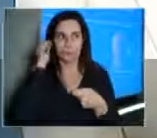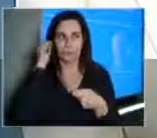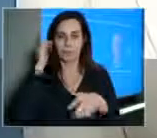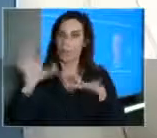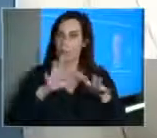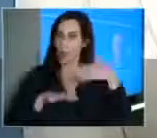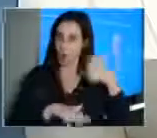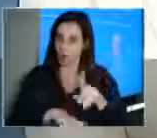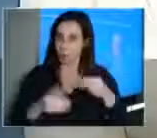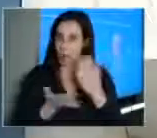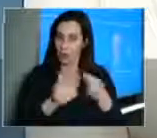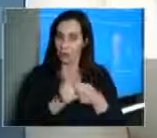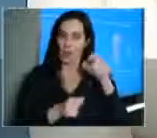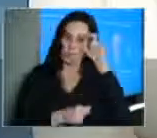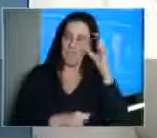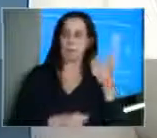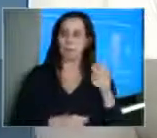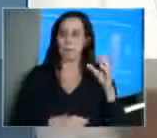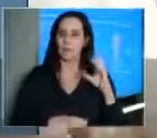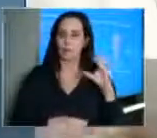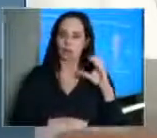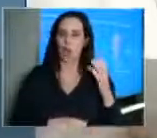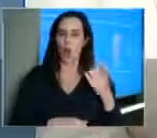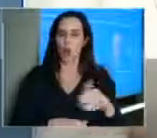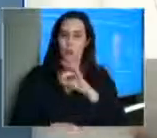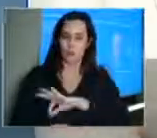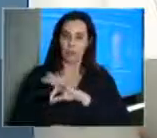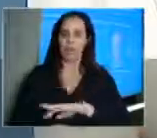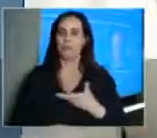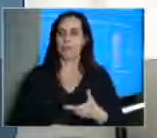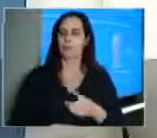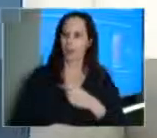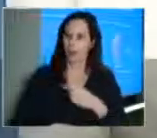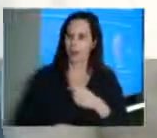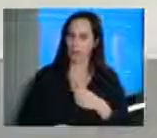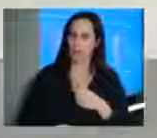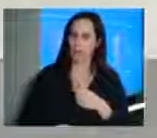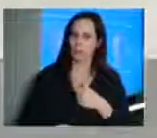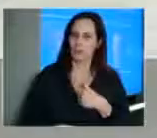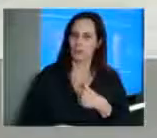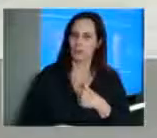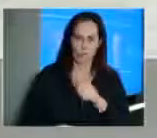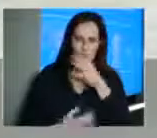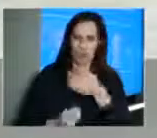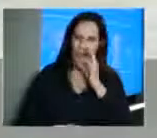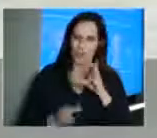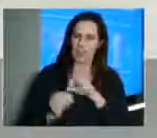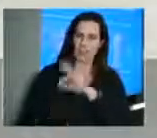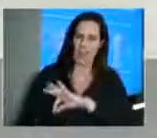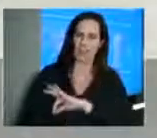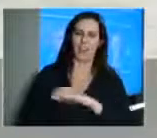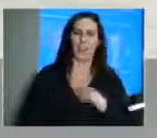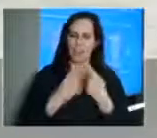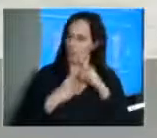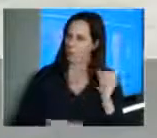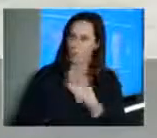קואליציונים אפשריים? פייגלין, כחלון, איווט, ישבת עם איווט השבוע? אנחנו מדברים, כן, אני שותה הרבה קפה עם איבט. אנחנו מדברים